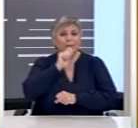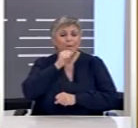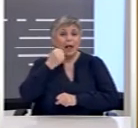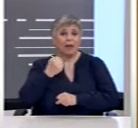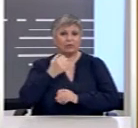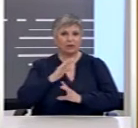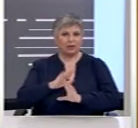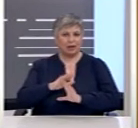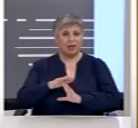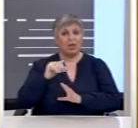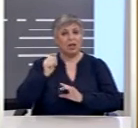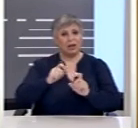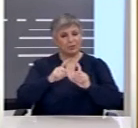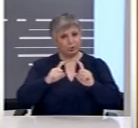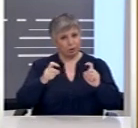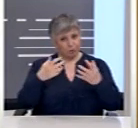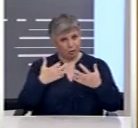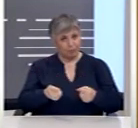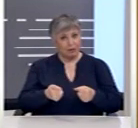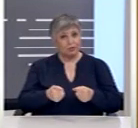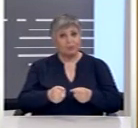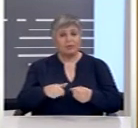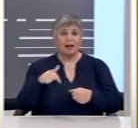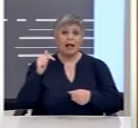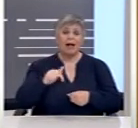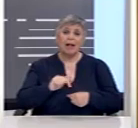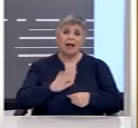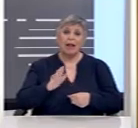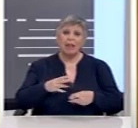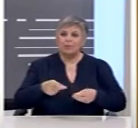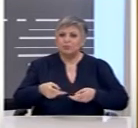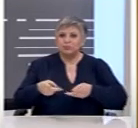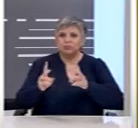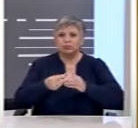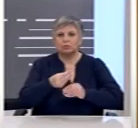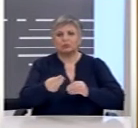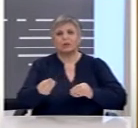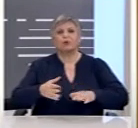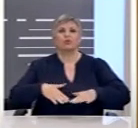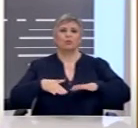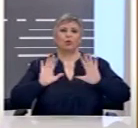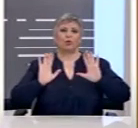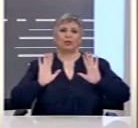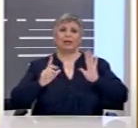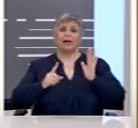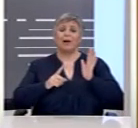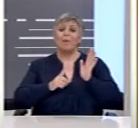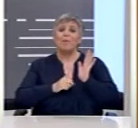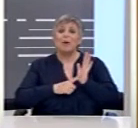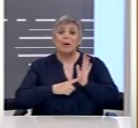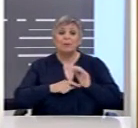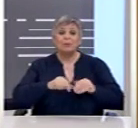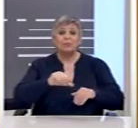υλικού, ωστόσο για οποιαδήποτε χρήση του απαιτείται κοινή έγγραφη άδεια ή οδηγία των δύο Προέδρων των Κοινοβουλίων. Επ' αυτών